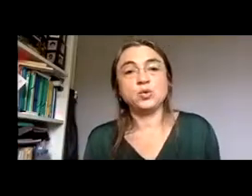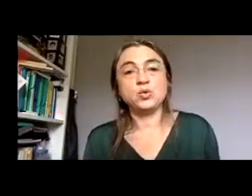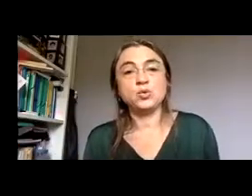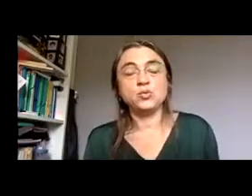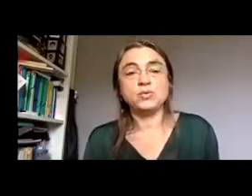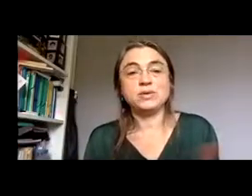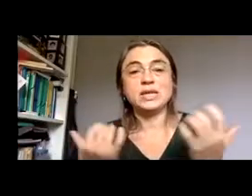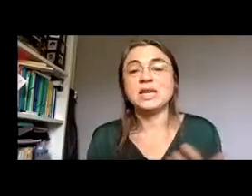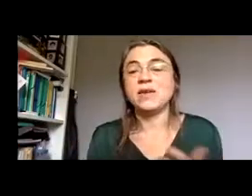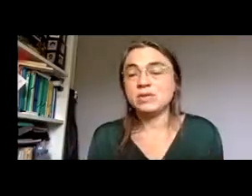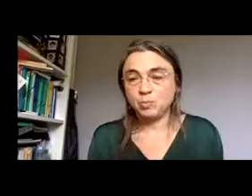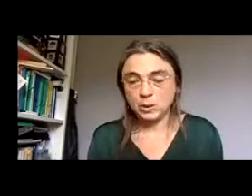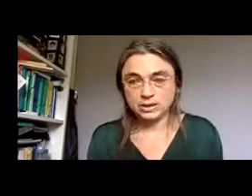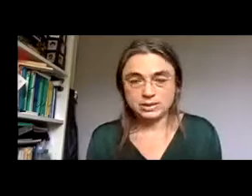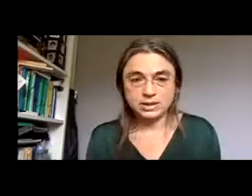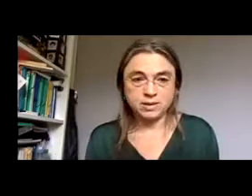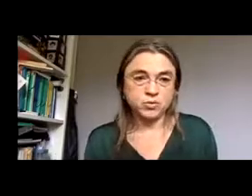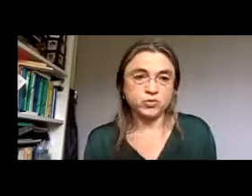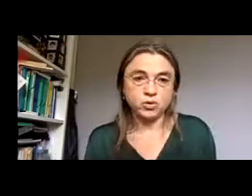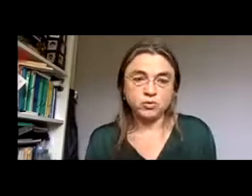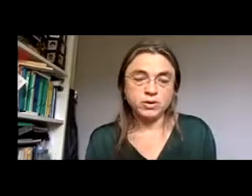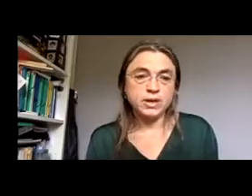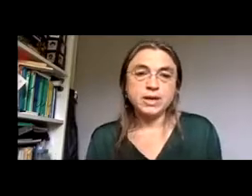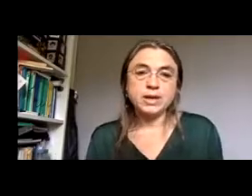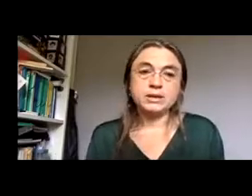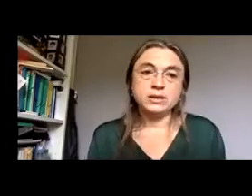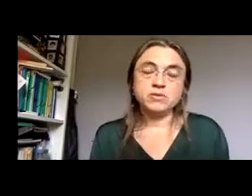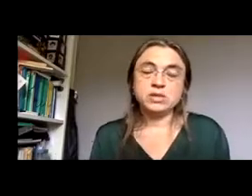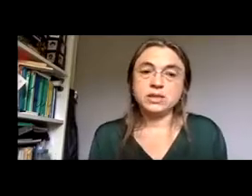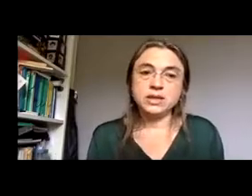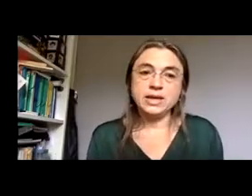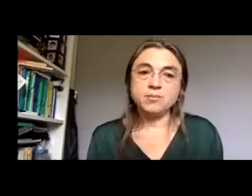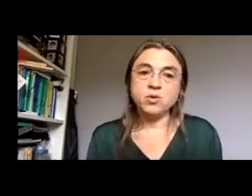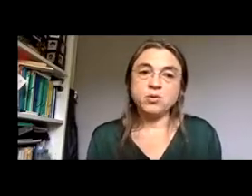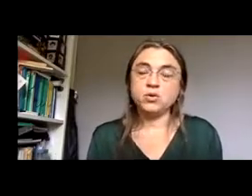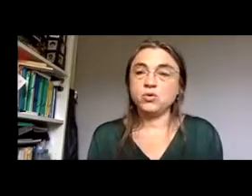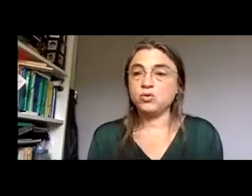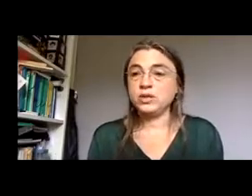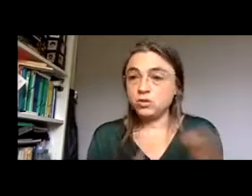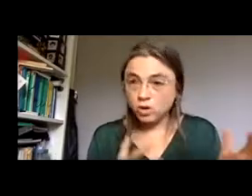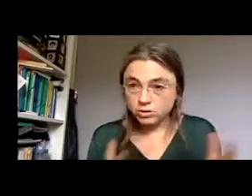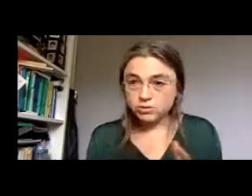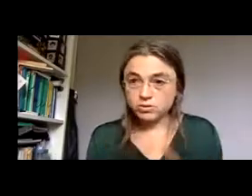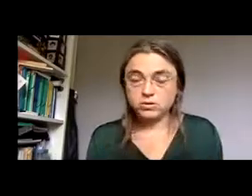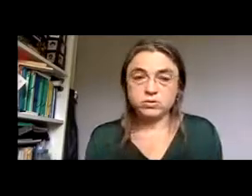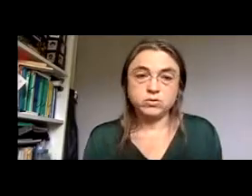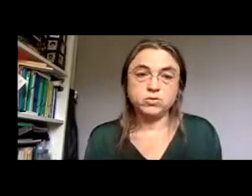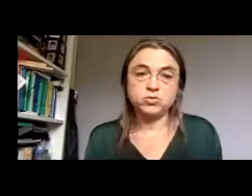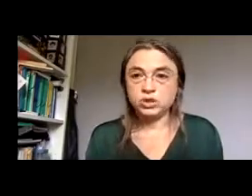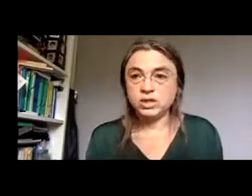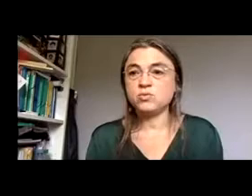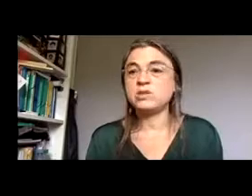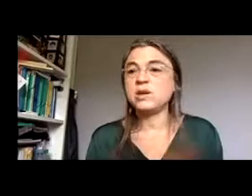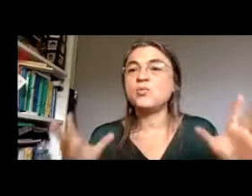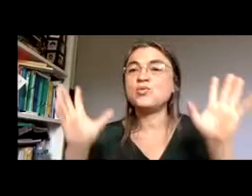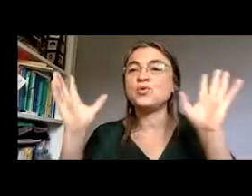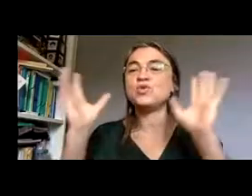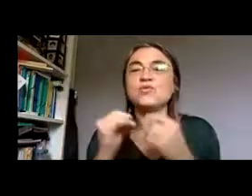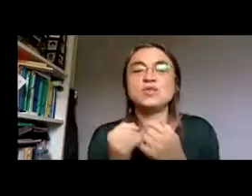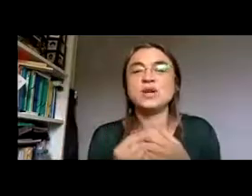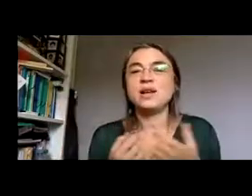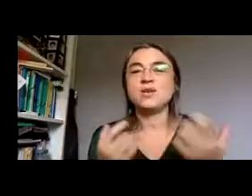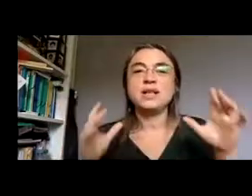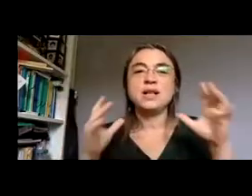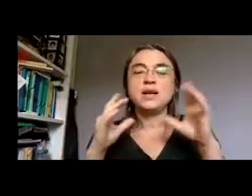été décrit avant, ça peut être extrêmement violent. Et investir également des codes de toucher, notamment pour le